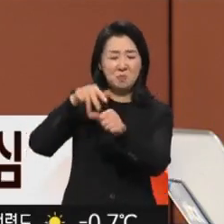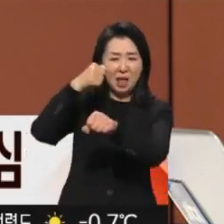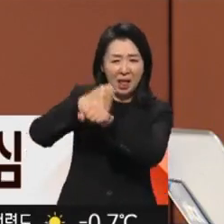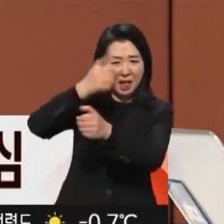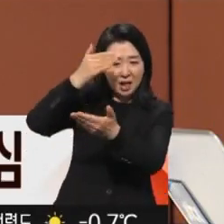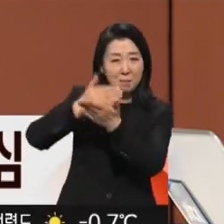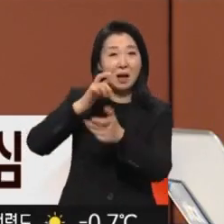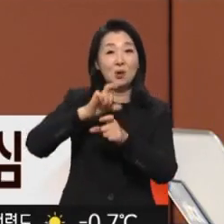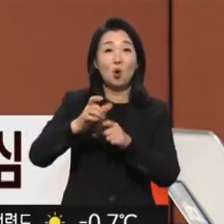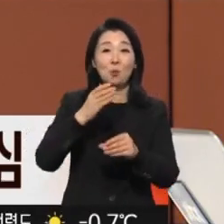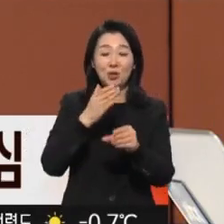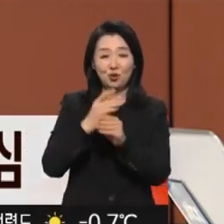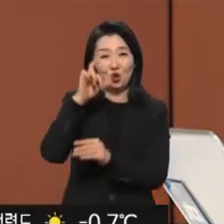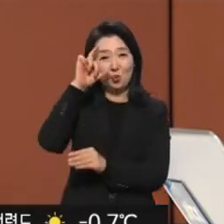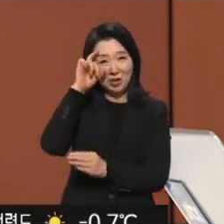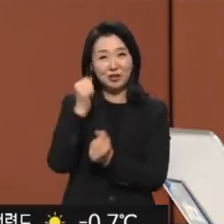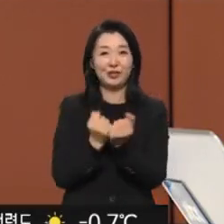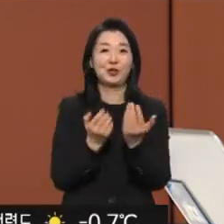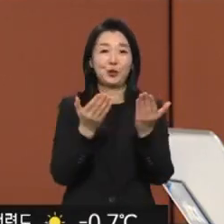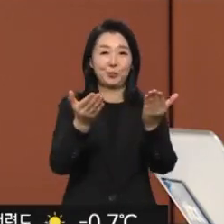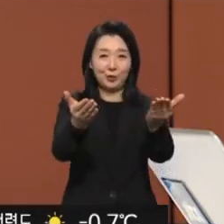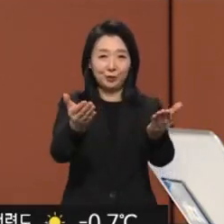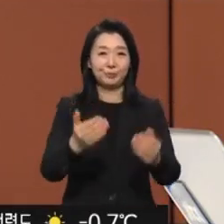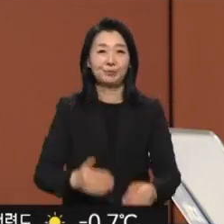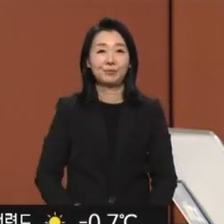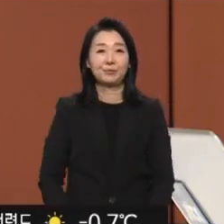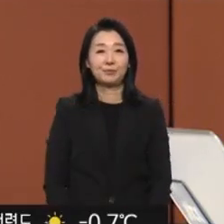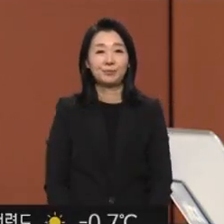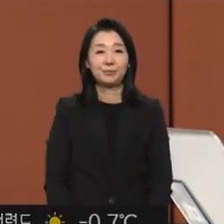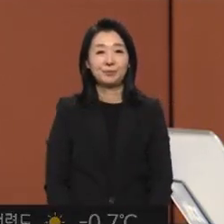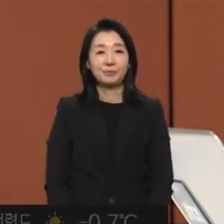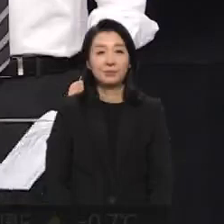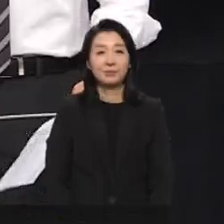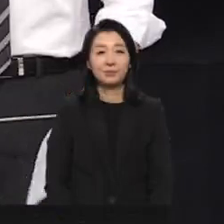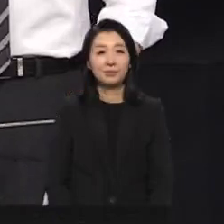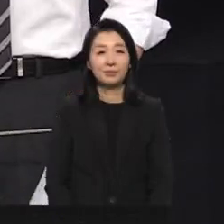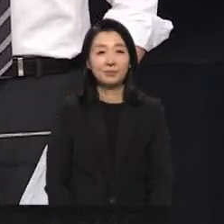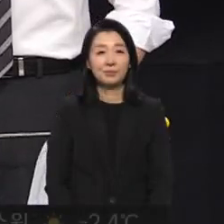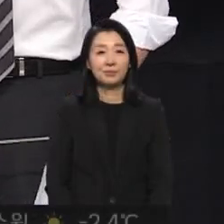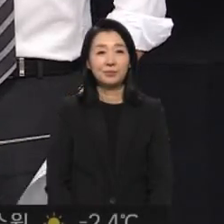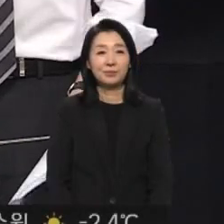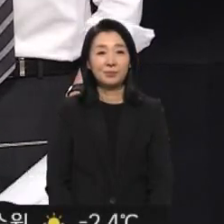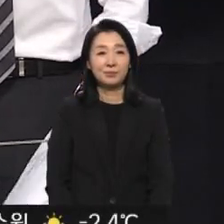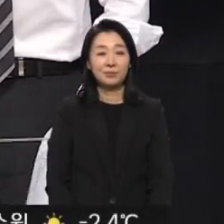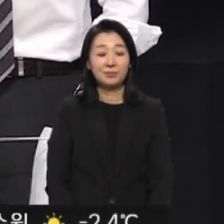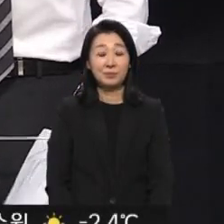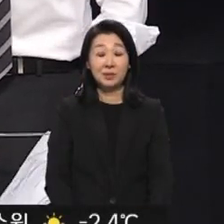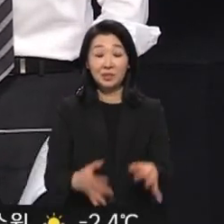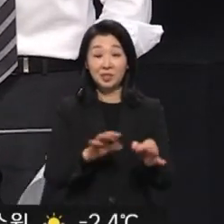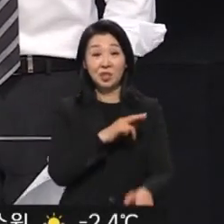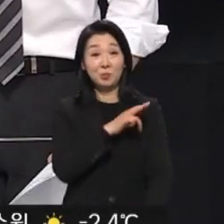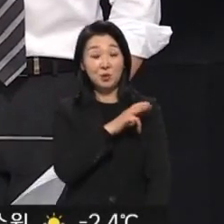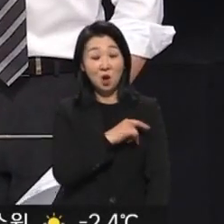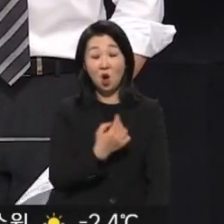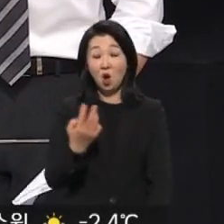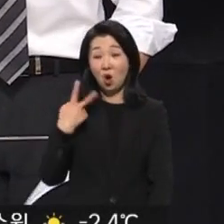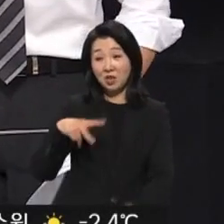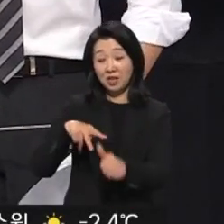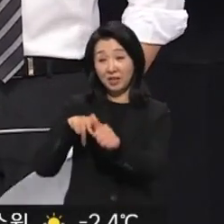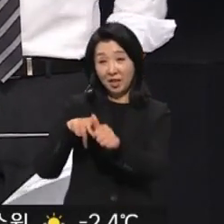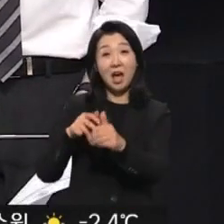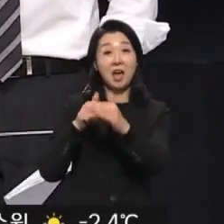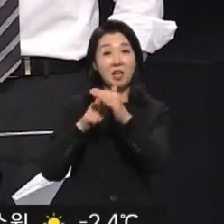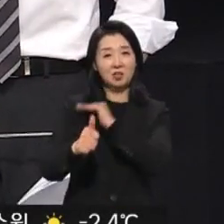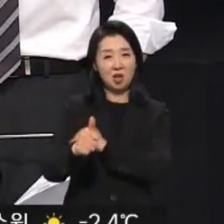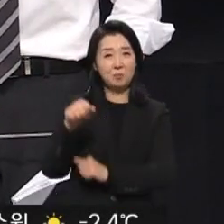중인데요. 박준우 마커가 주민에서 국민의힘 소식 정리했습니다. 네, 김기현 의원 어제 당대표 출마를